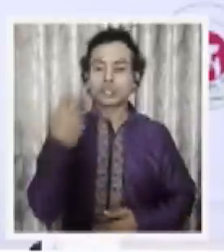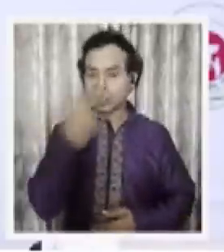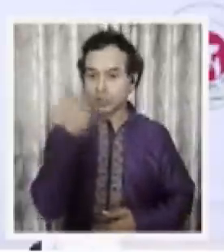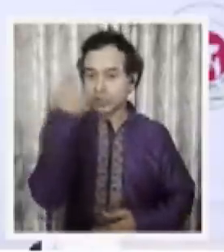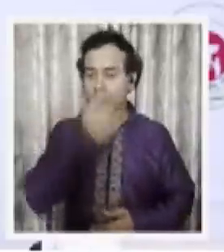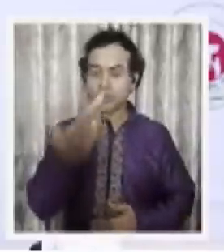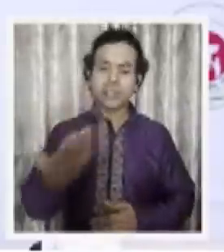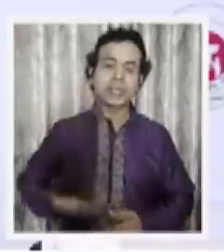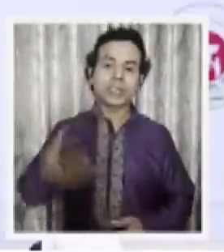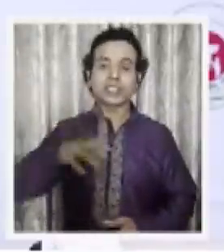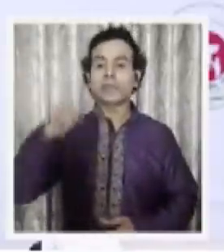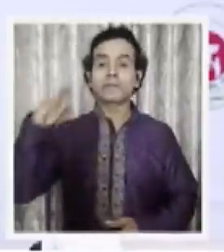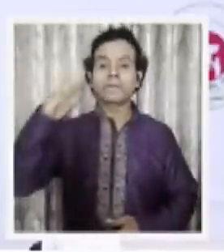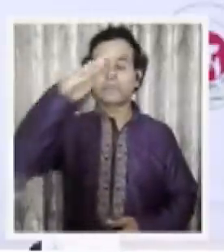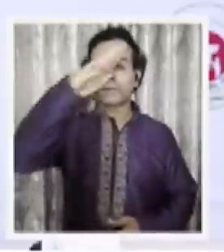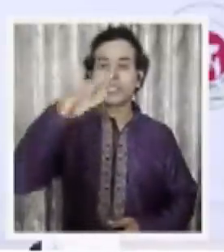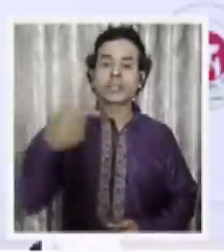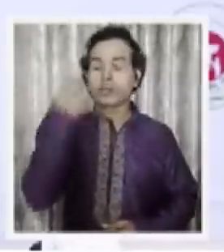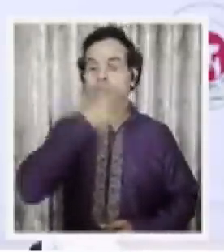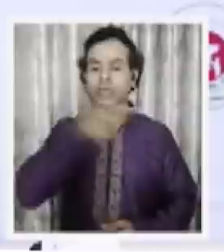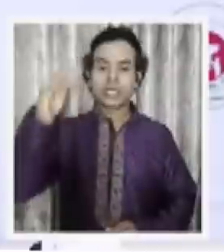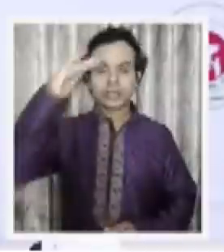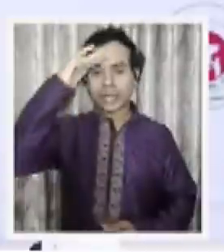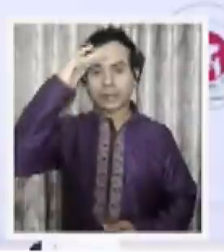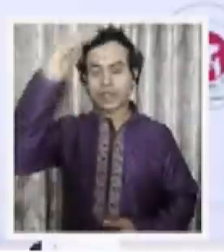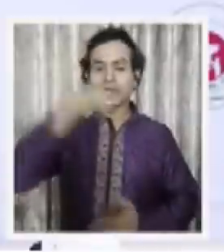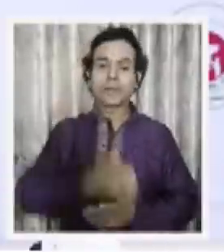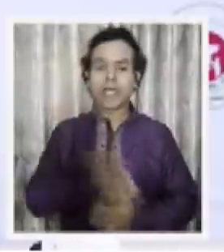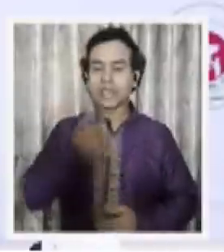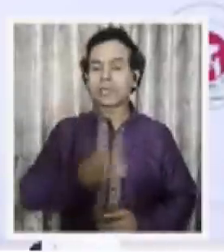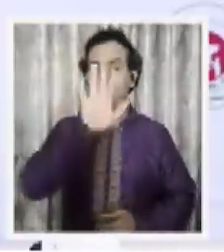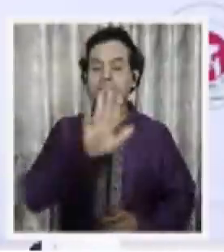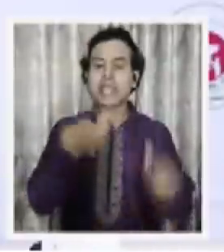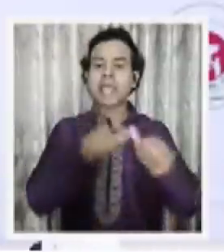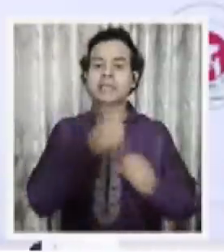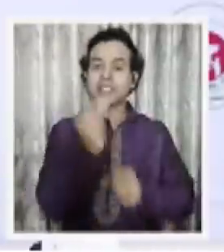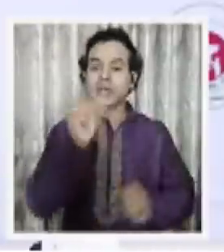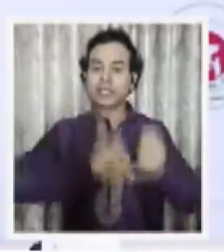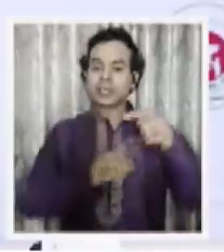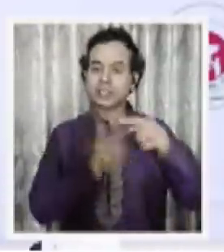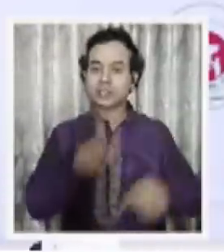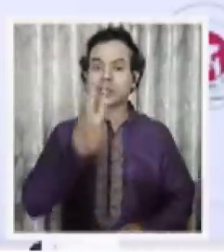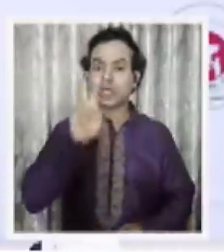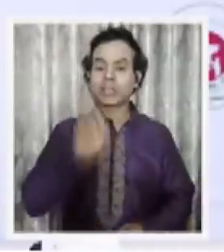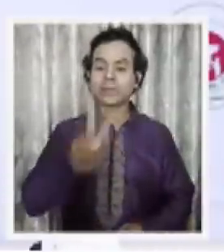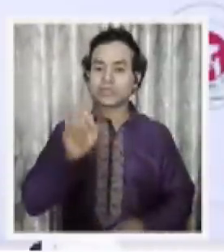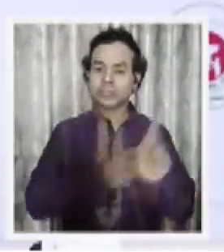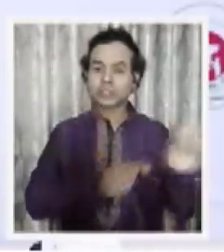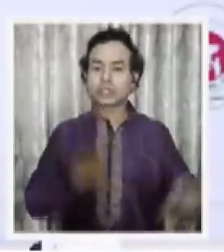প্রিয় সাংবাদিক ভাই ও বোনেরা, সম্মানিত দর্শক শ্রোতাবৃন্দ, দেশবাসী এবং প্রবাসী ভাই ও বোনেরা, আসসালামু আলাইকুম।